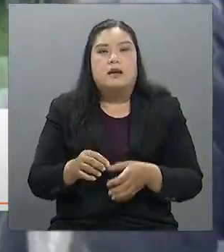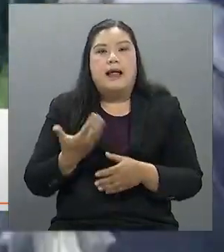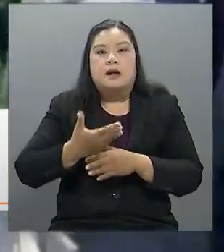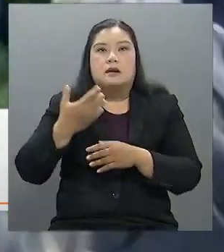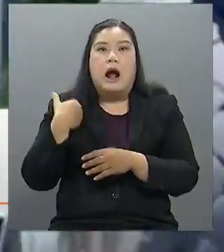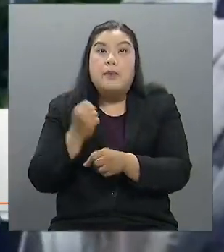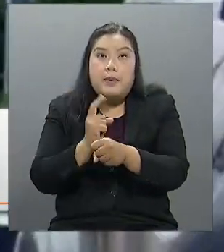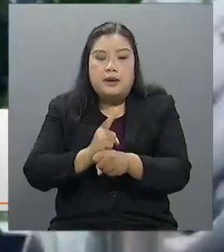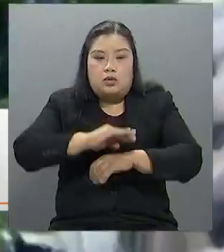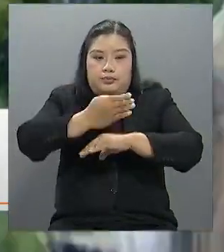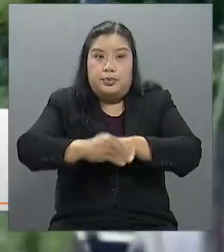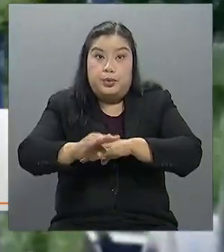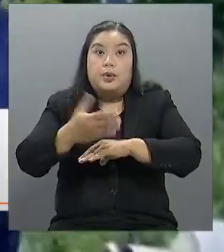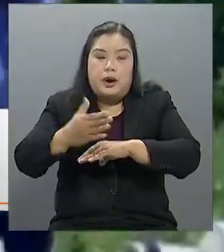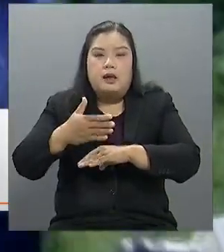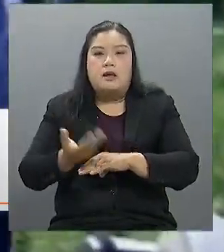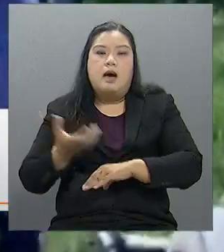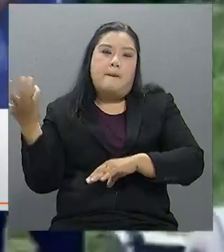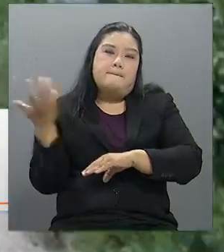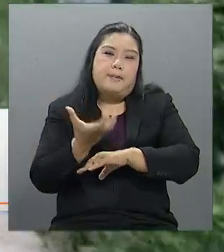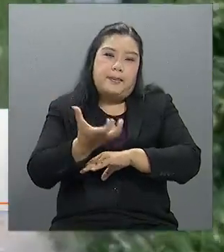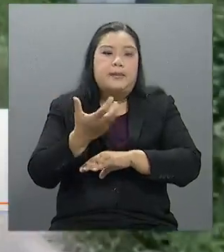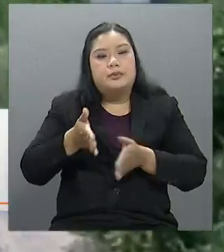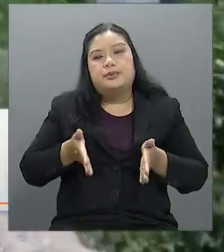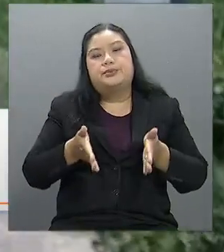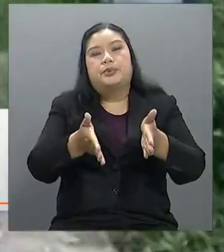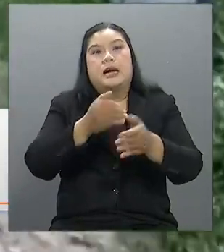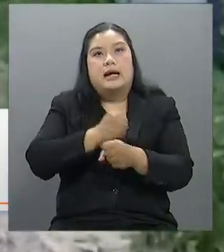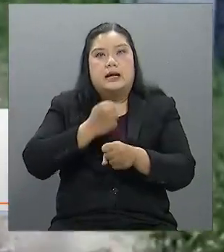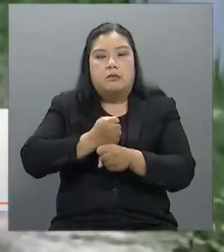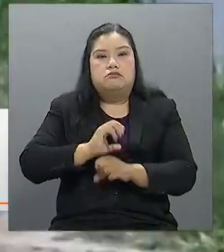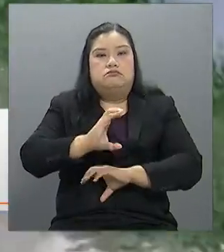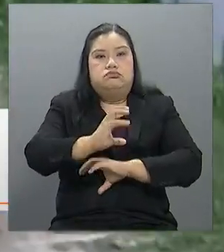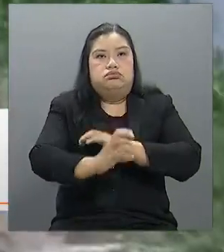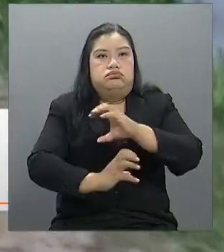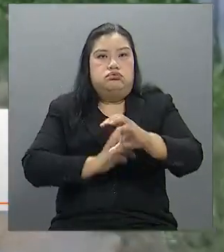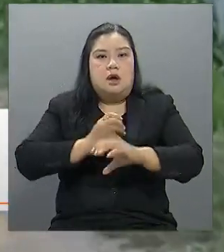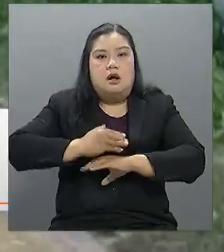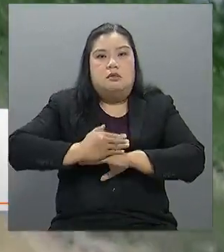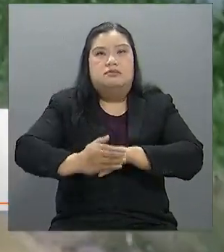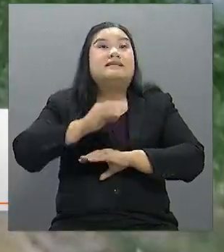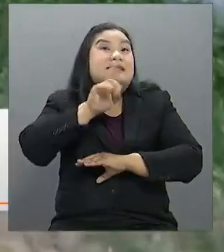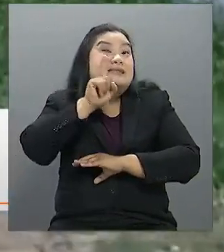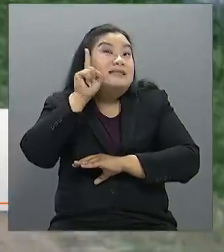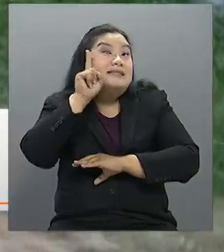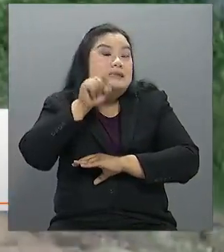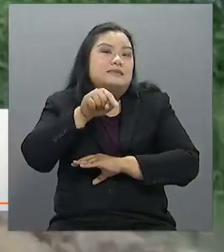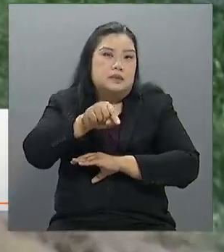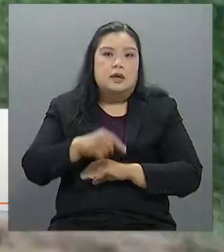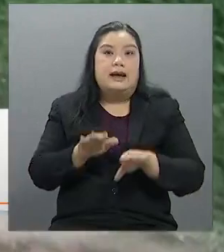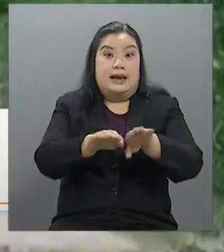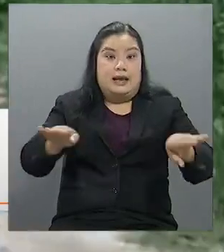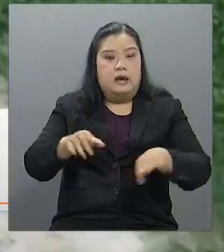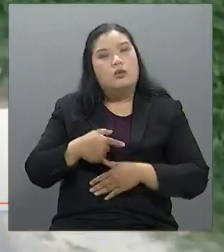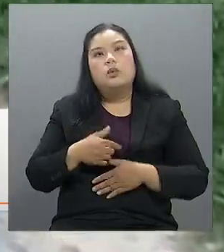แล้วก็มีการปรับถนนในจุดที่น้ำท่วมขังเพื่อบรรเทาความเดือดร้อนให้กับชาวบ้านนะคะเด็กๆจะได้เดินทางไปโรงเรียนที่วั